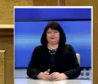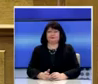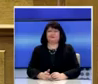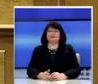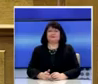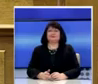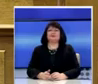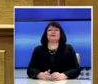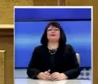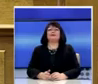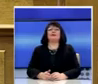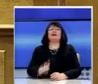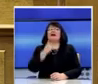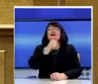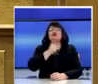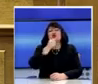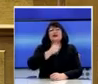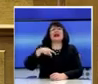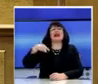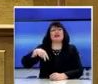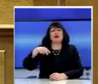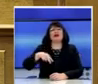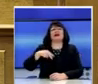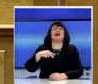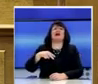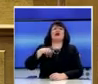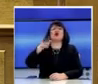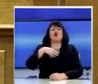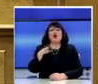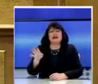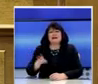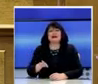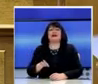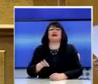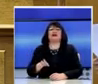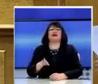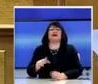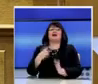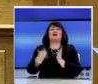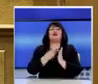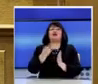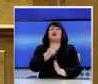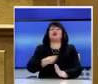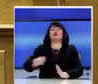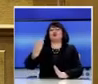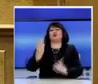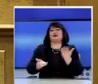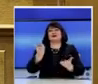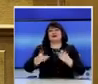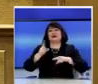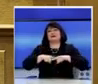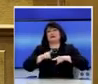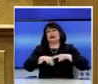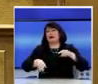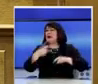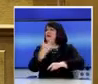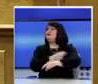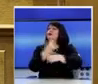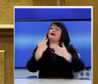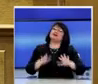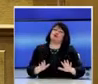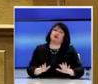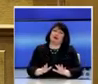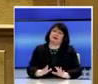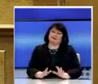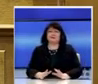Χώρες όπως η Εστονία, η Σλοβενία, η Λιθουανία, η Κροατία έχουν εμβολιάσει υπερδιπλάσιο ποσοστό σε σχέση με την Ελλάδα. Και